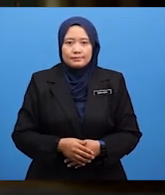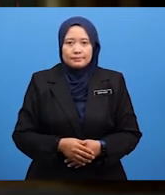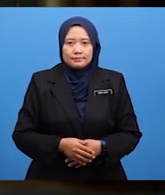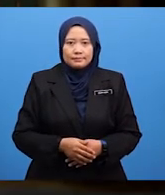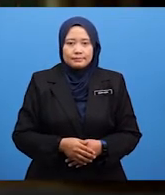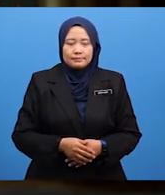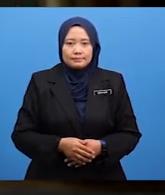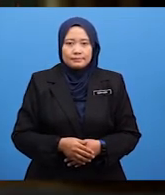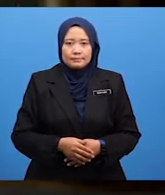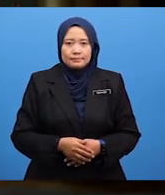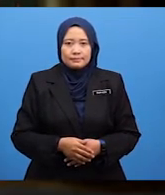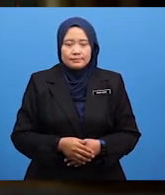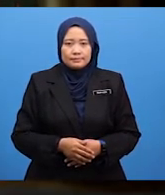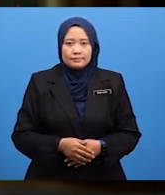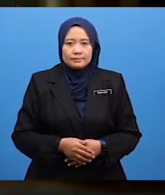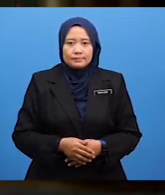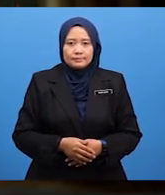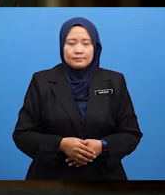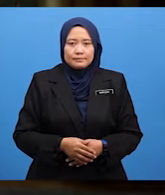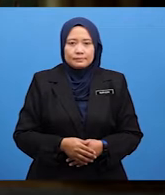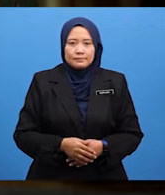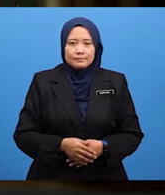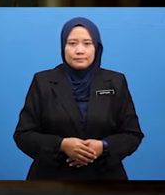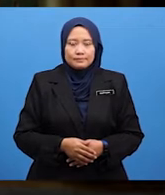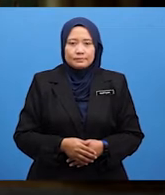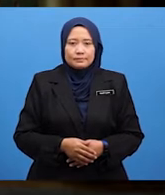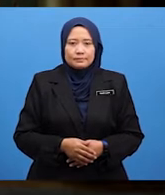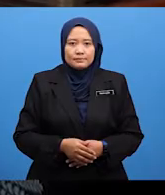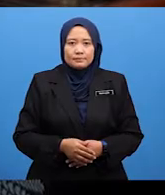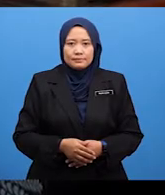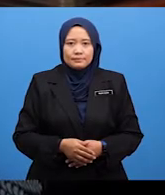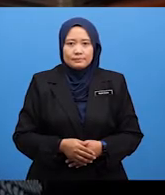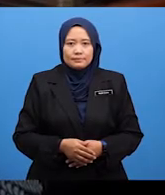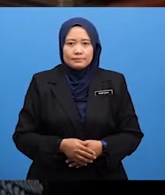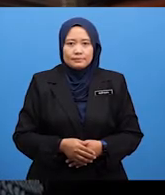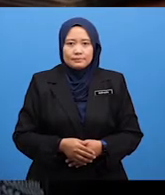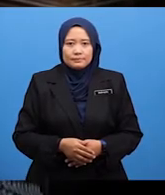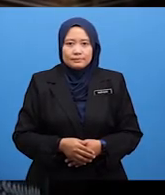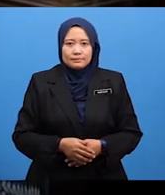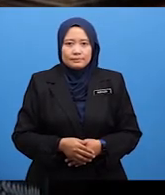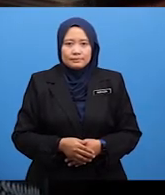Jadi petikan pertama mestilah ke bawah dan petikan pada B flat itu mestilah petikan ke atas. Cuba.